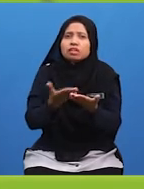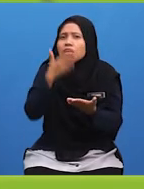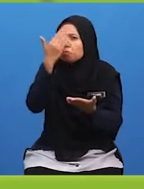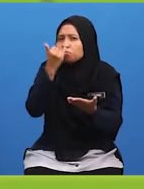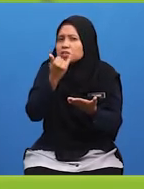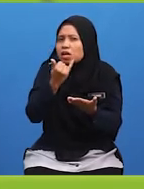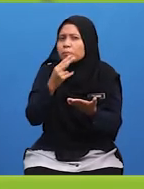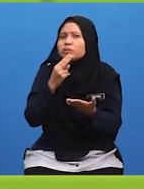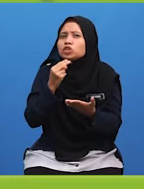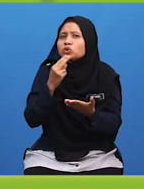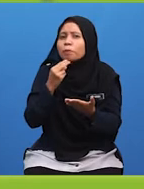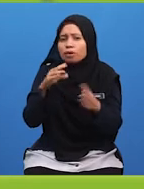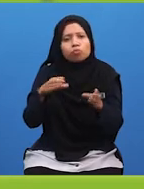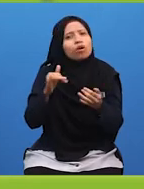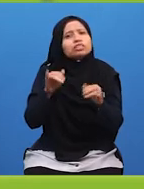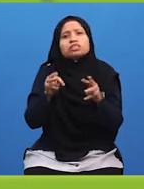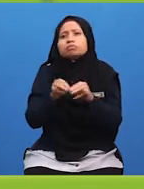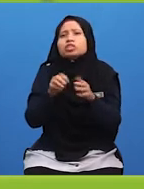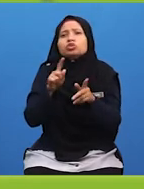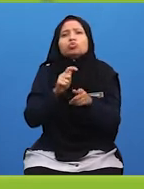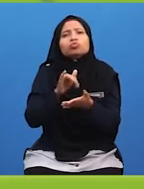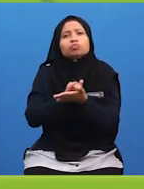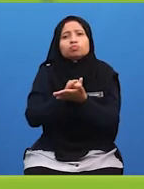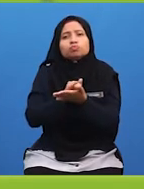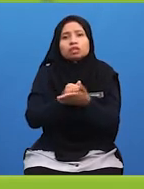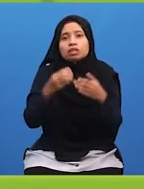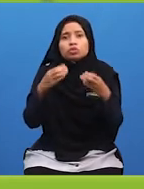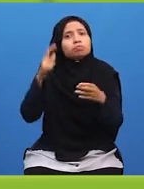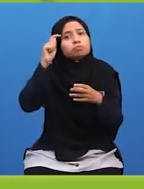Mengapa Si Comel berbuat demikian? Cuba teka.